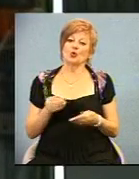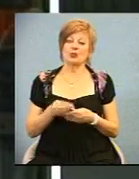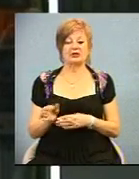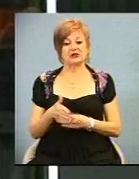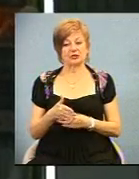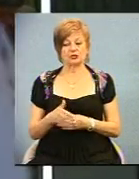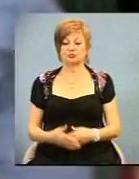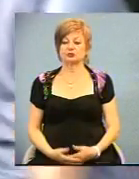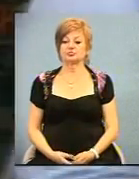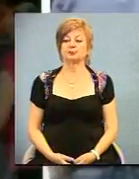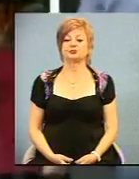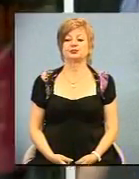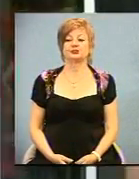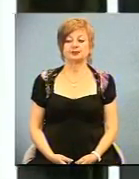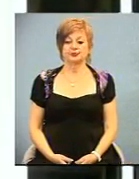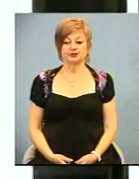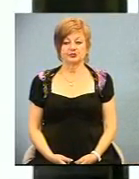продукції.